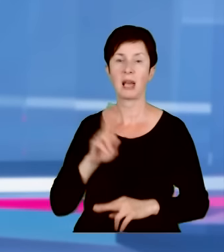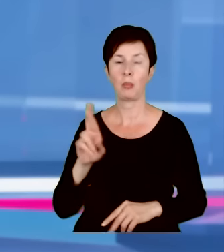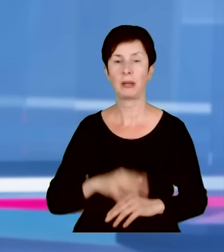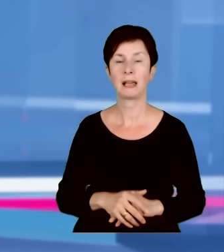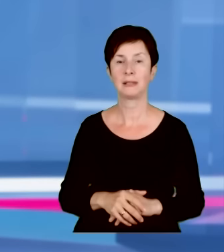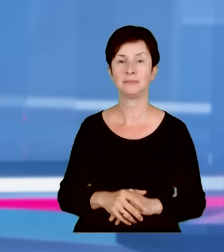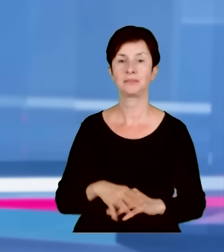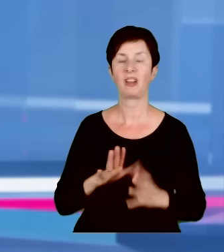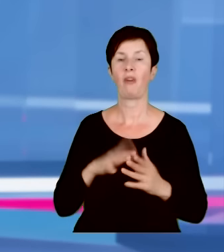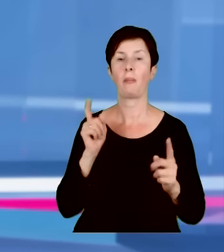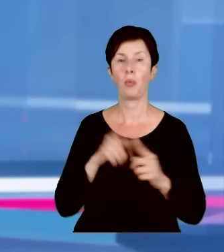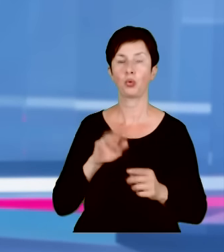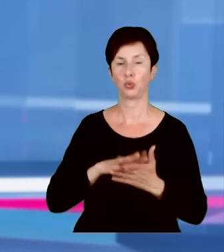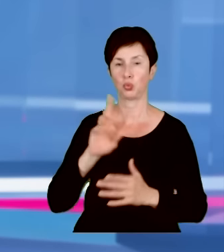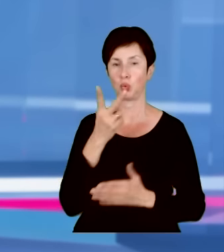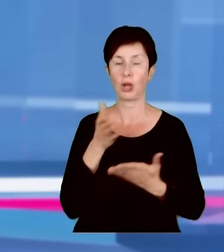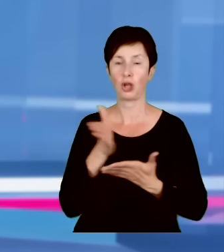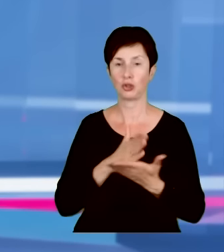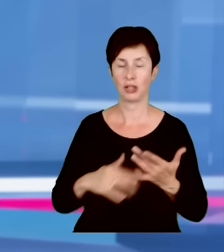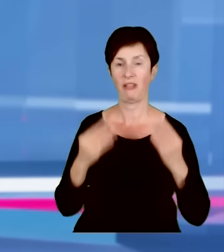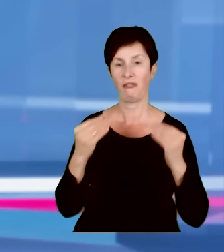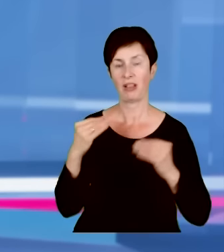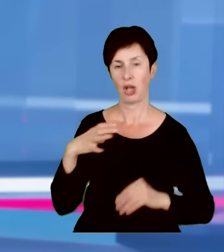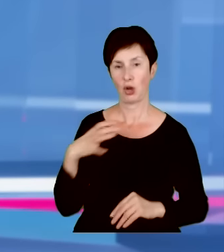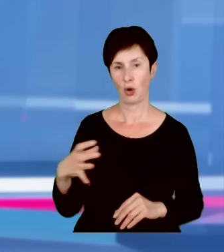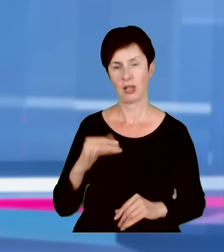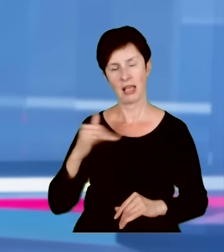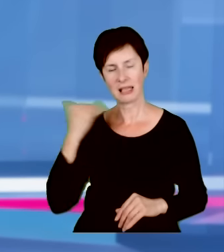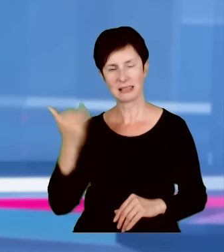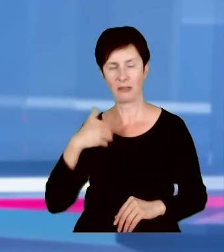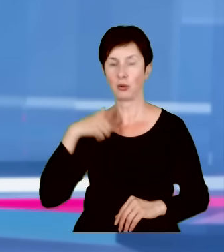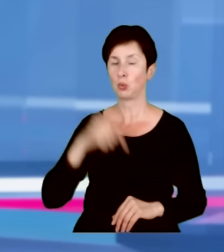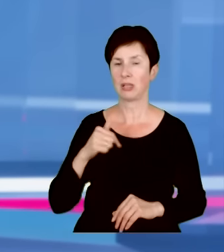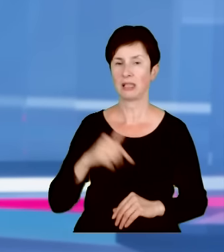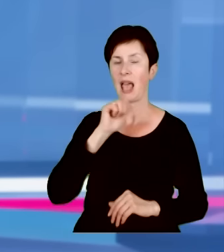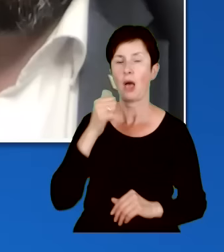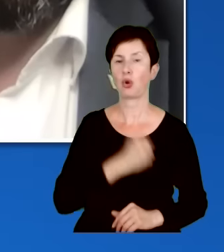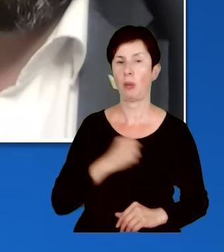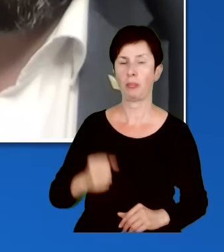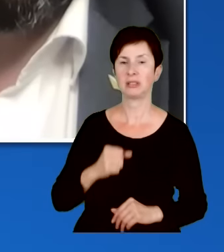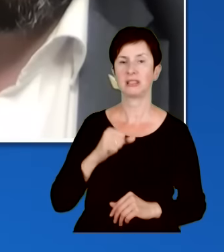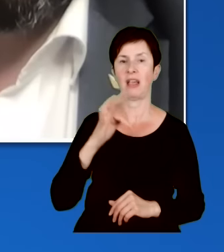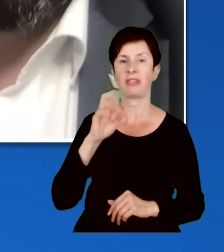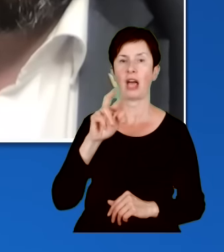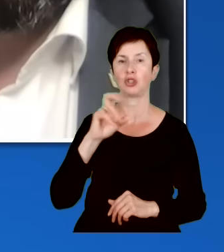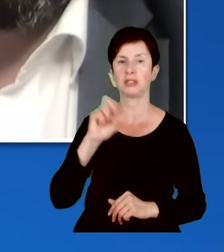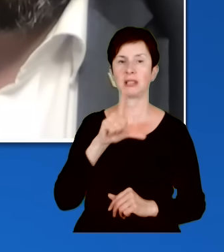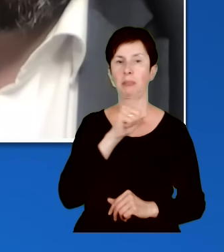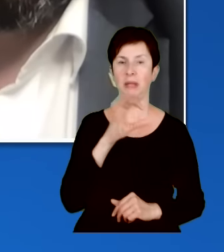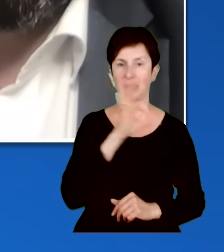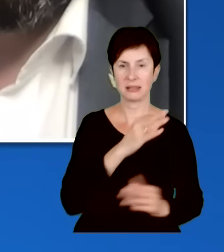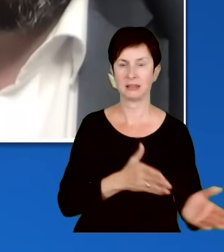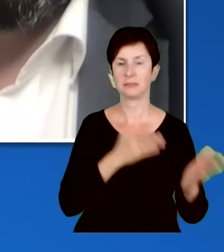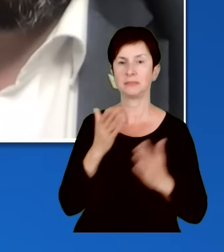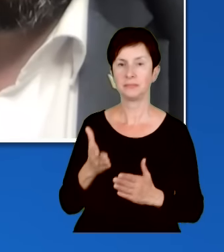Punkt druga odsłona fantastyczni goście jak zawsze U nas pan europoseł Dominik Tarczyński sprawa i Sprawiedliwości w studio telewizji